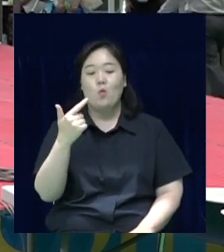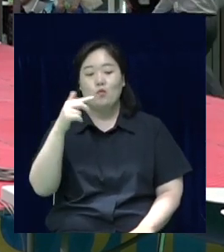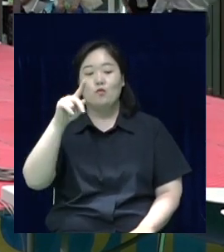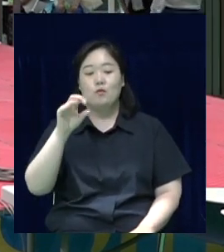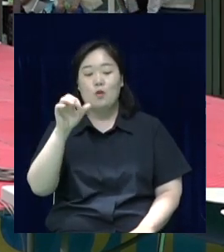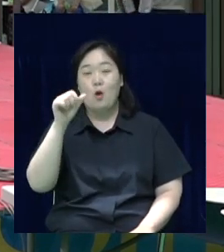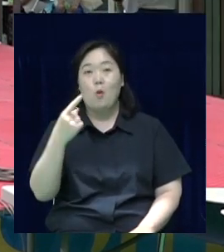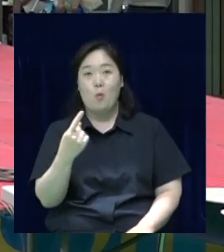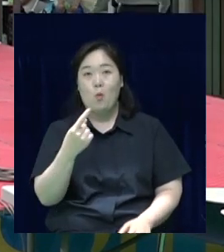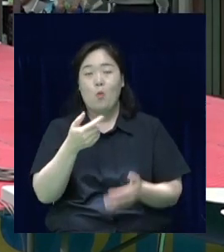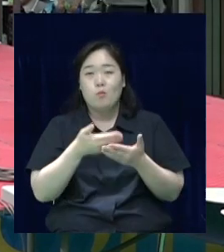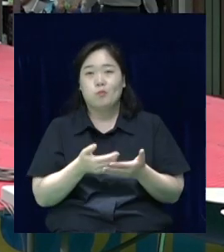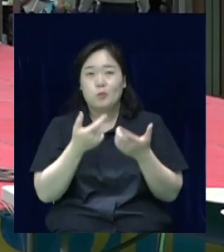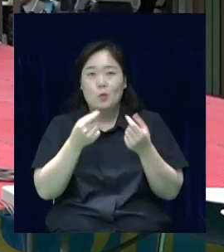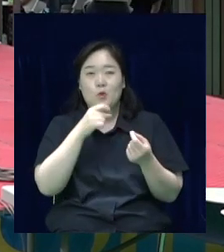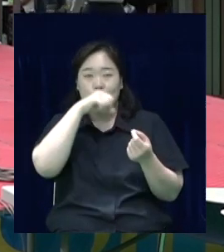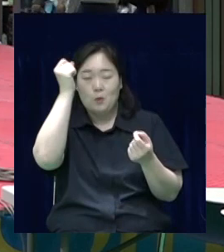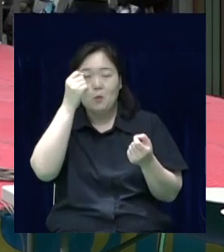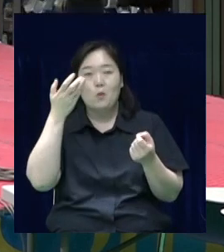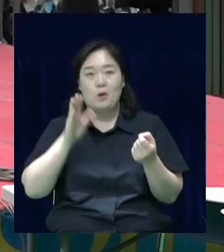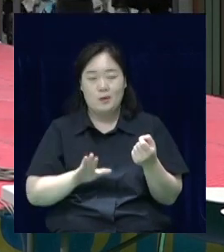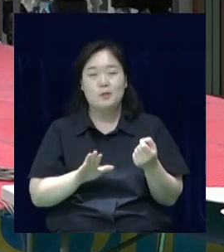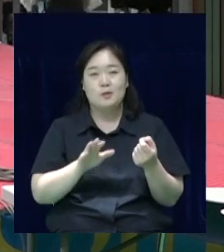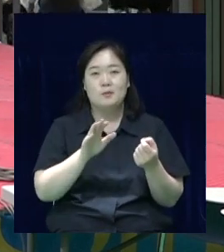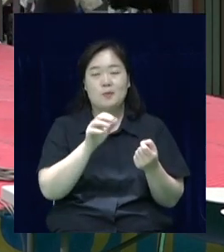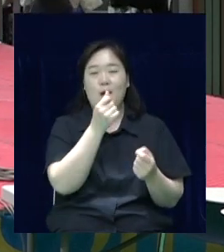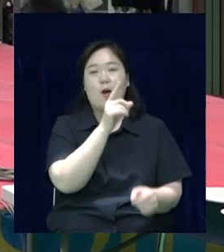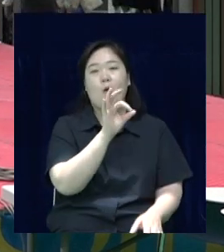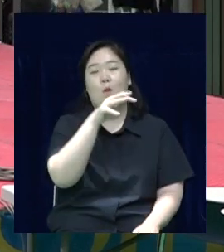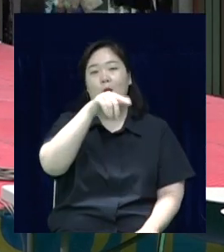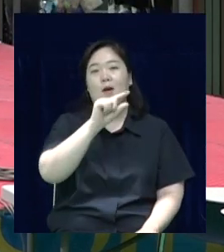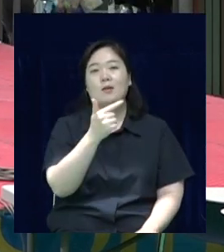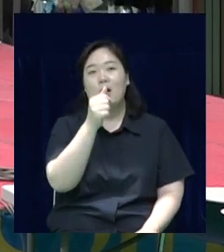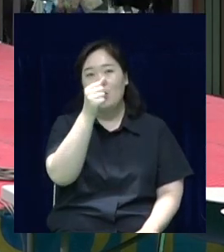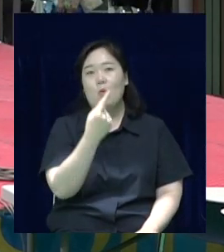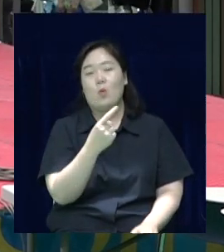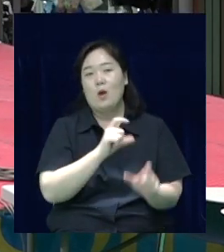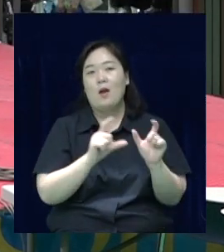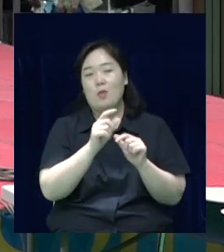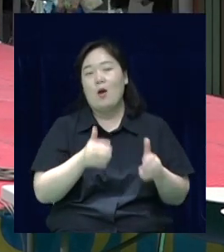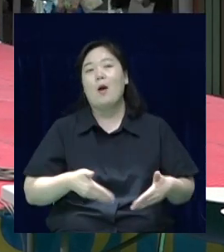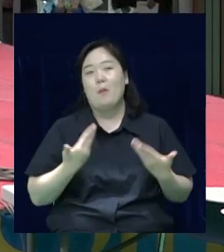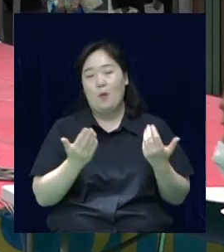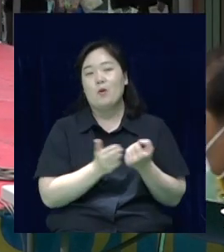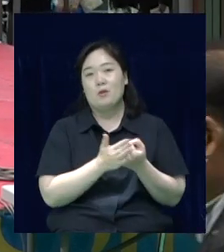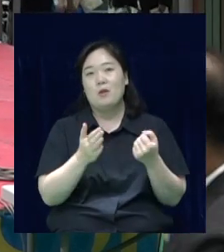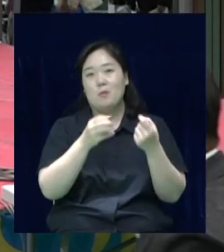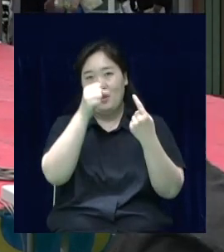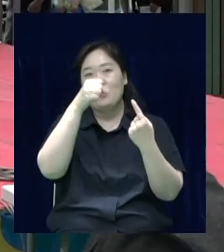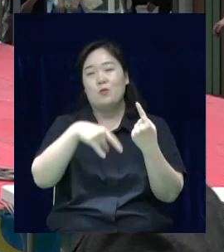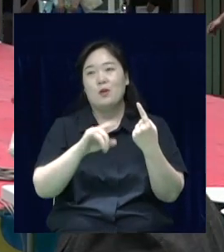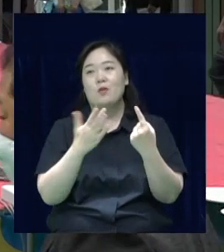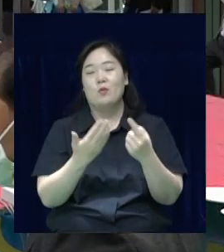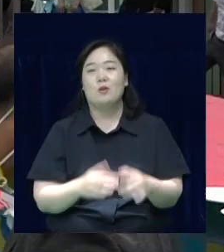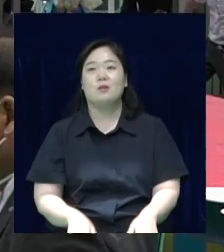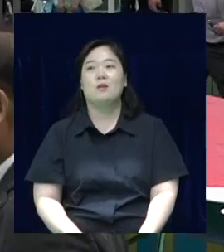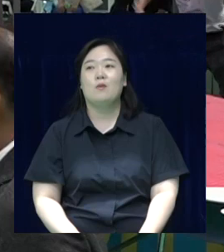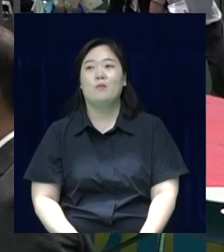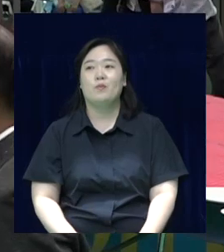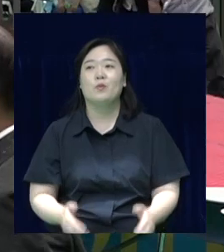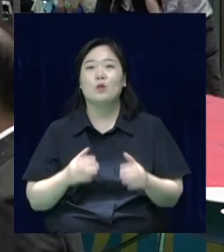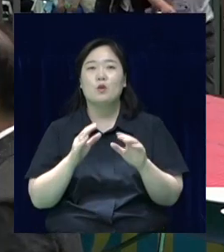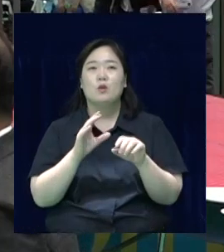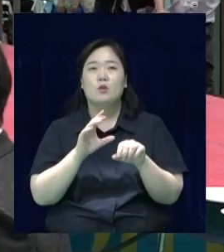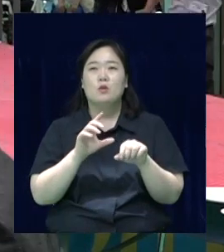또 굉장히 중요해진 두 선수가 되겠고 사실 저희가 뭐 계속해서 뭐 이제 쉬는 시간에도 얘기를 하고 있었습니다만